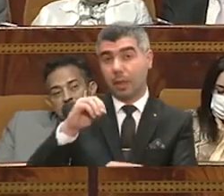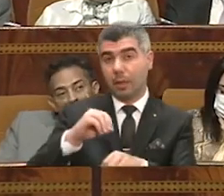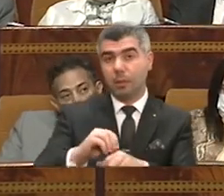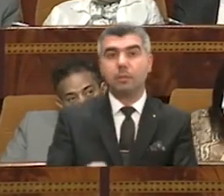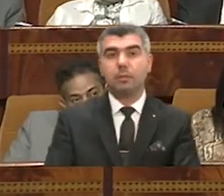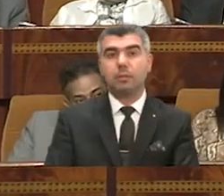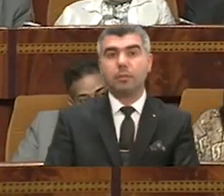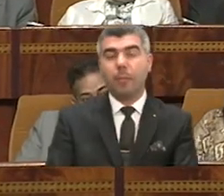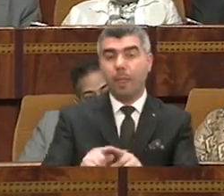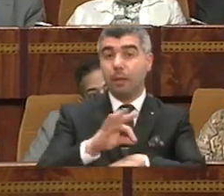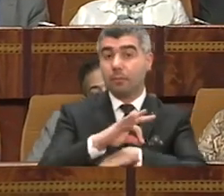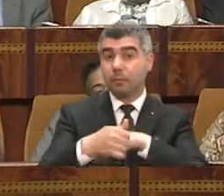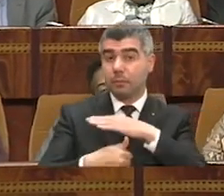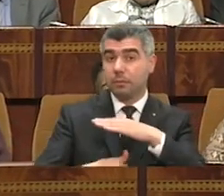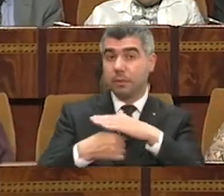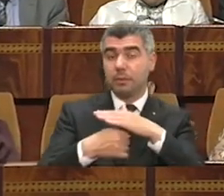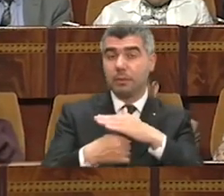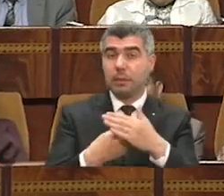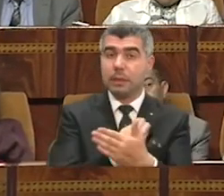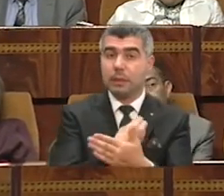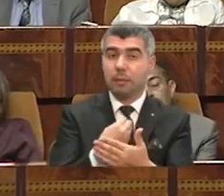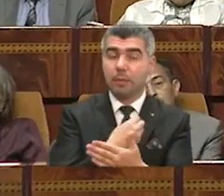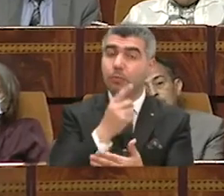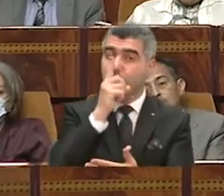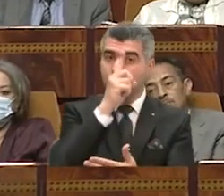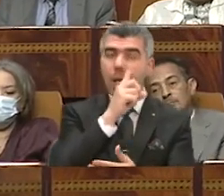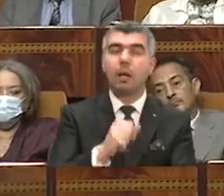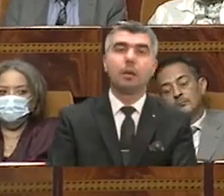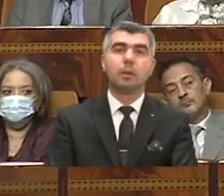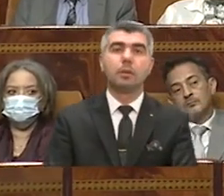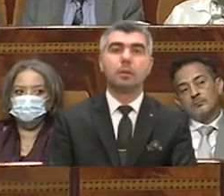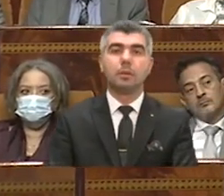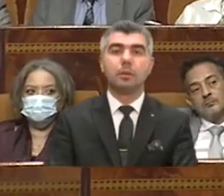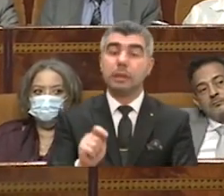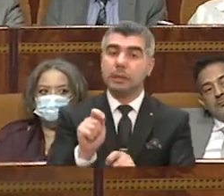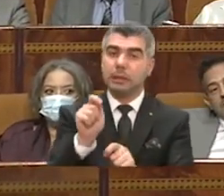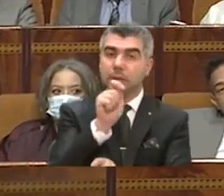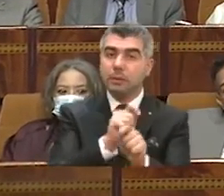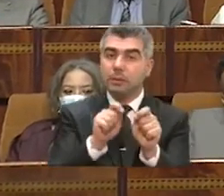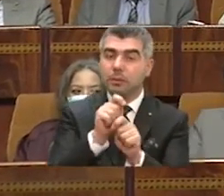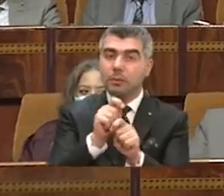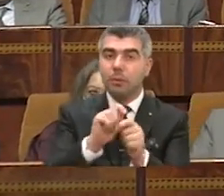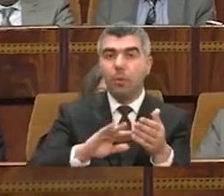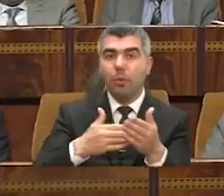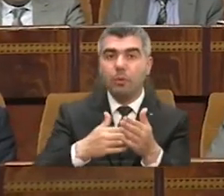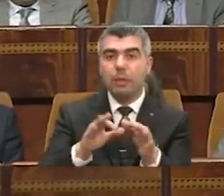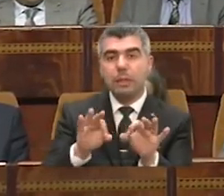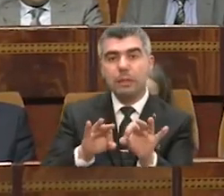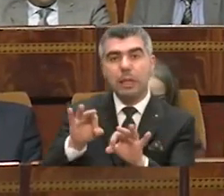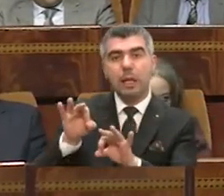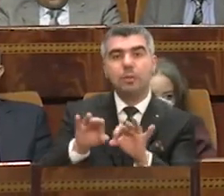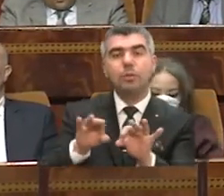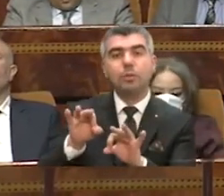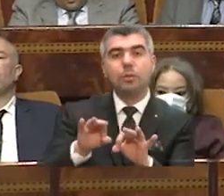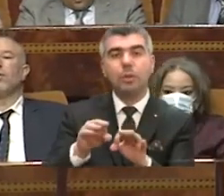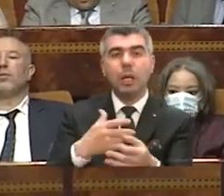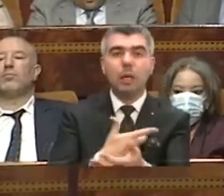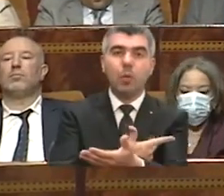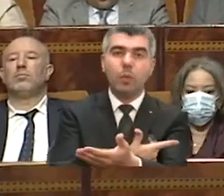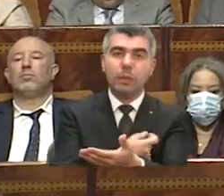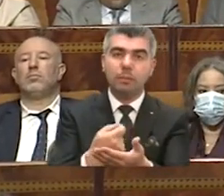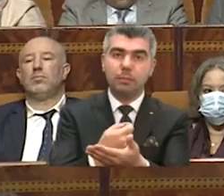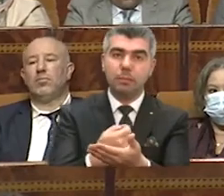وستتولى هذه الوكالة إن شاء الله مهمة إعداد وتنفيذ الاستراتيجية الوطنية لتوفير الدم